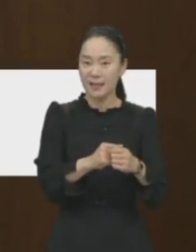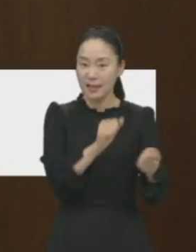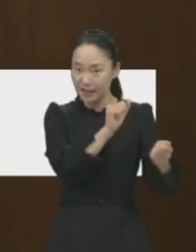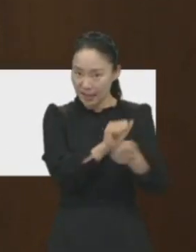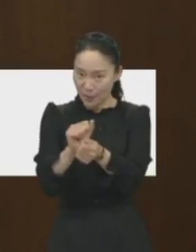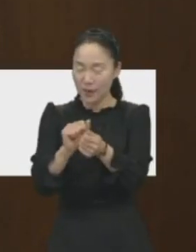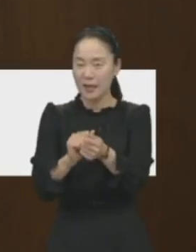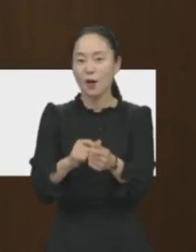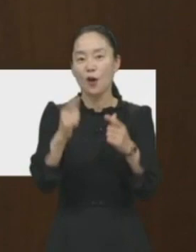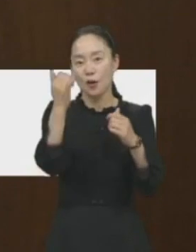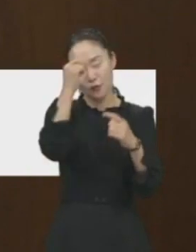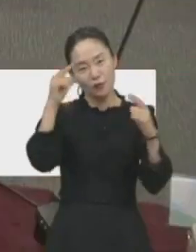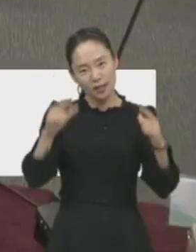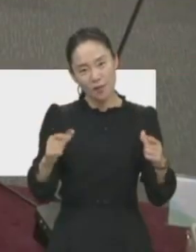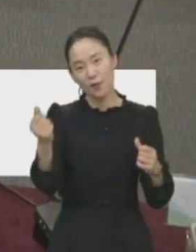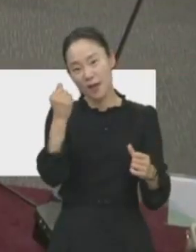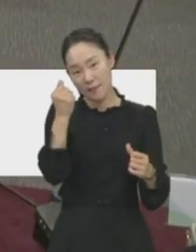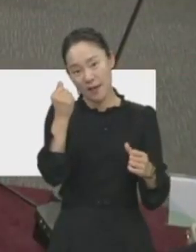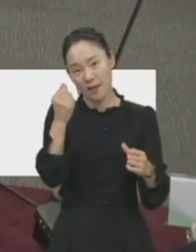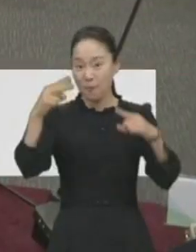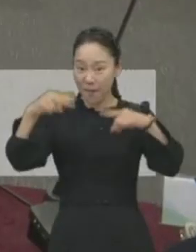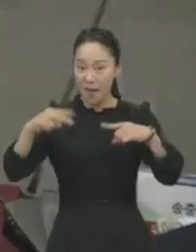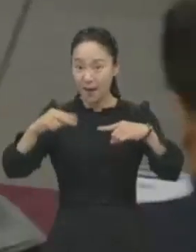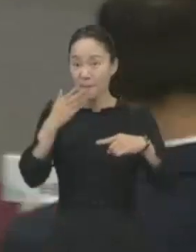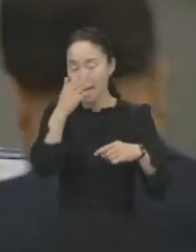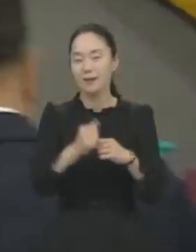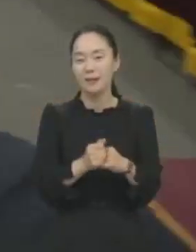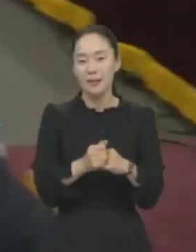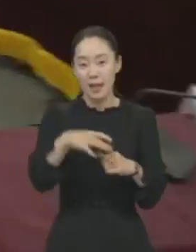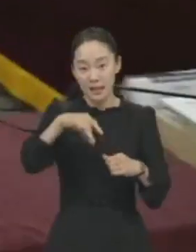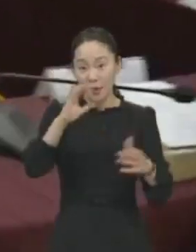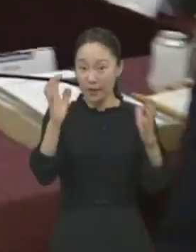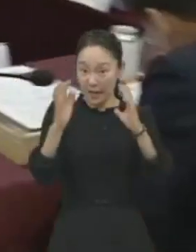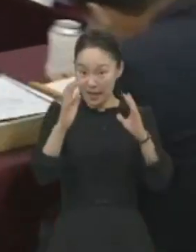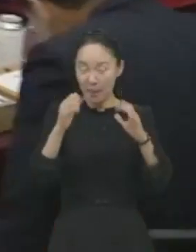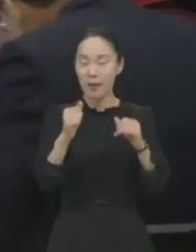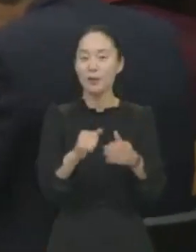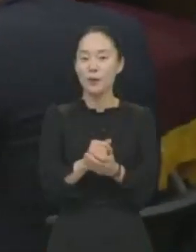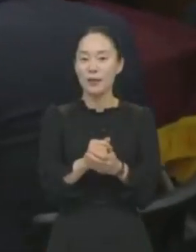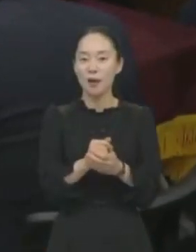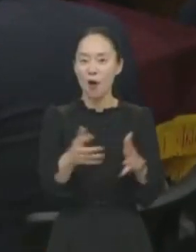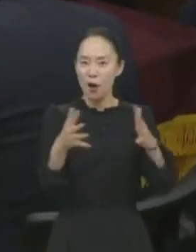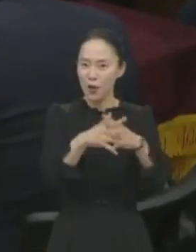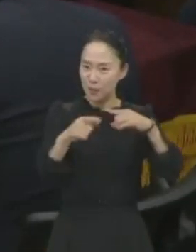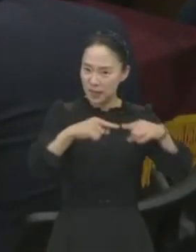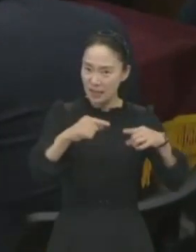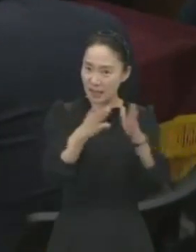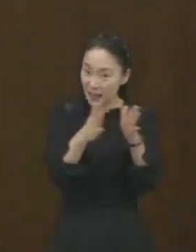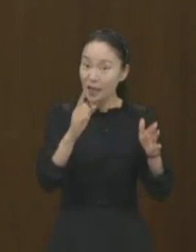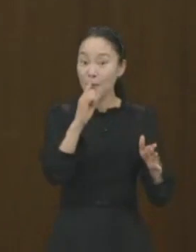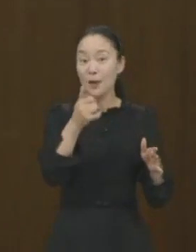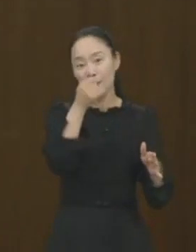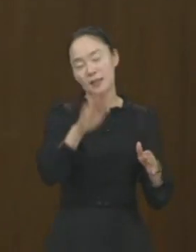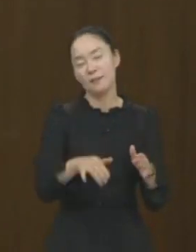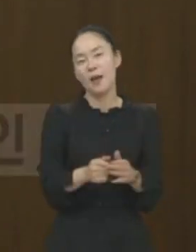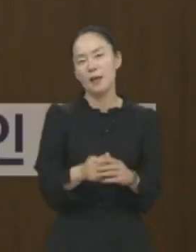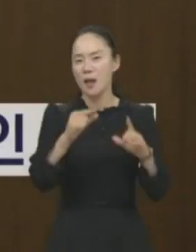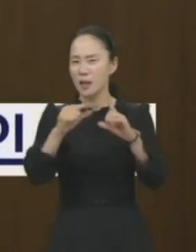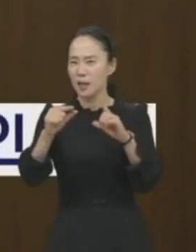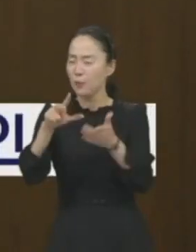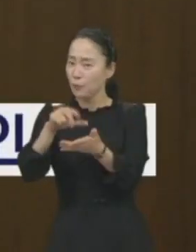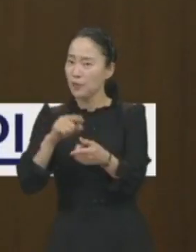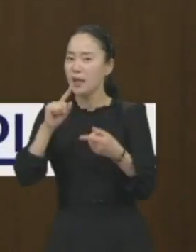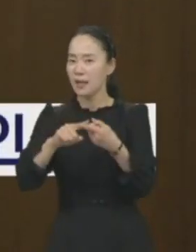더 배가할 수 있다고 봅니다. 첫 간담회를 통해 협치에 시동을 걸었다는 평가도 나오지만 일부 현안에